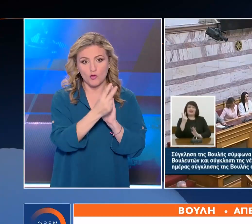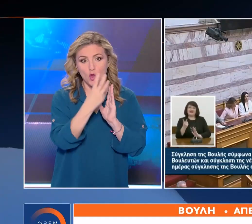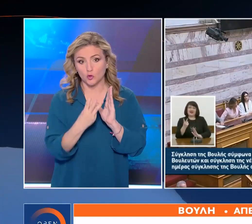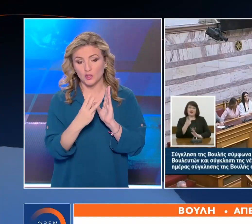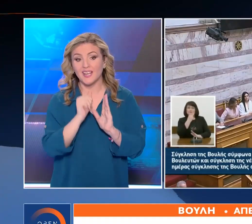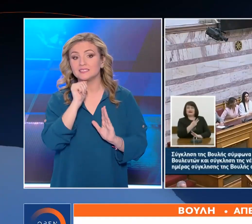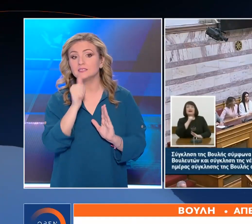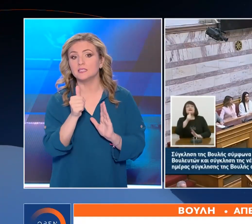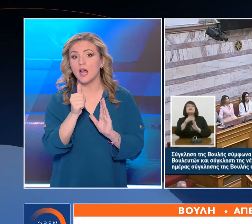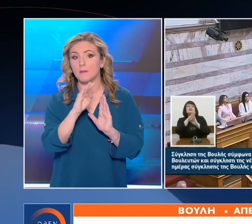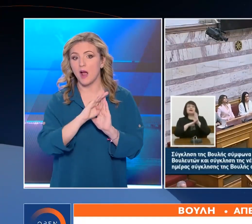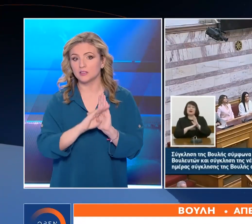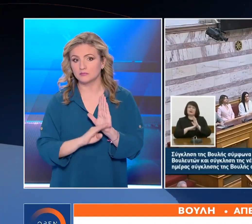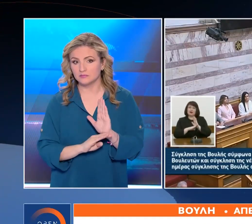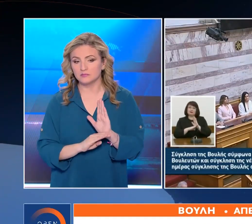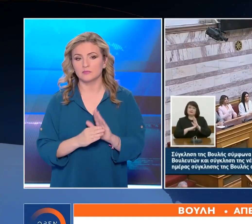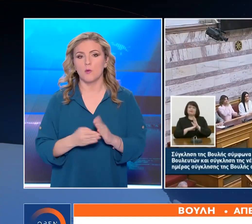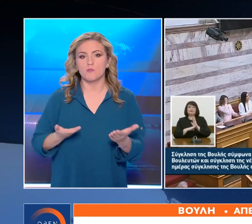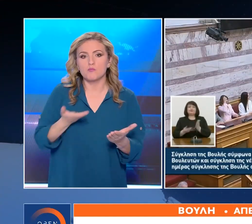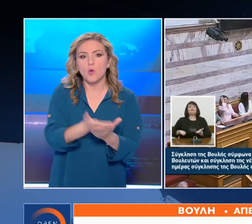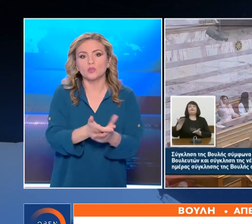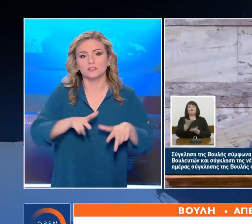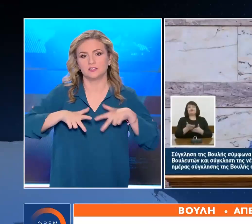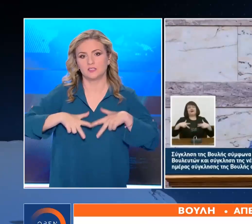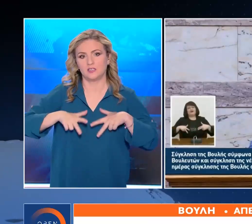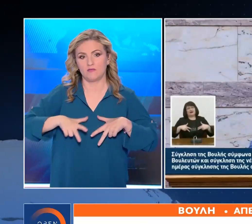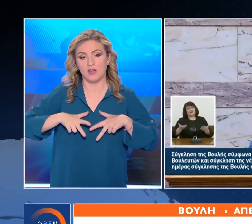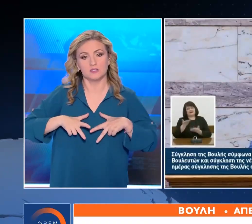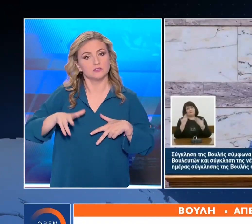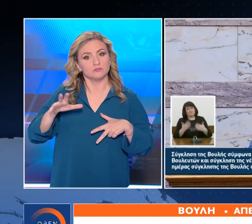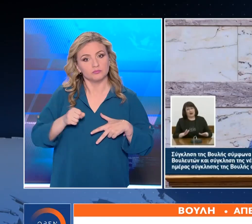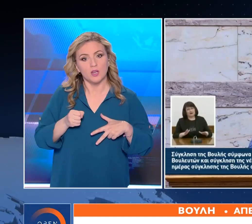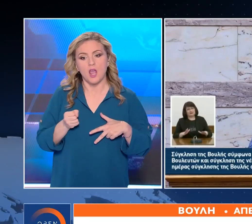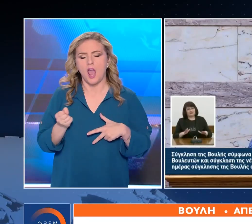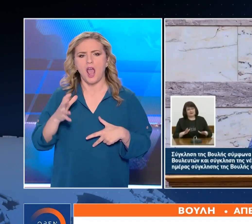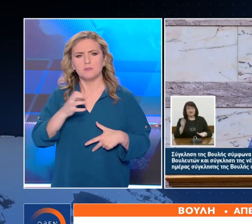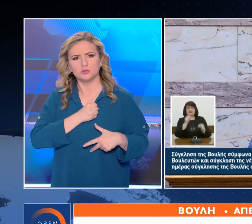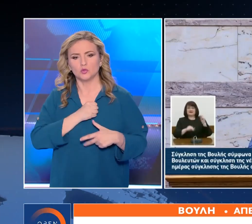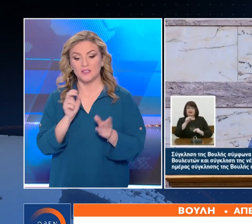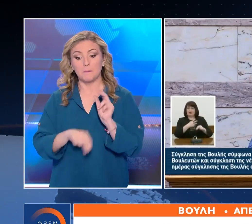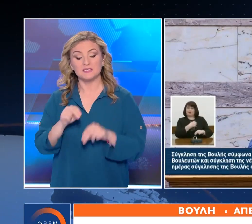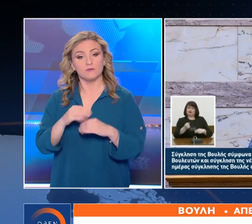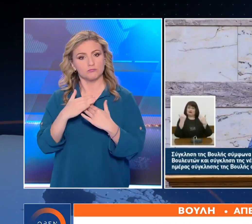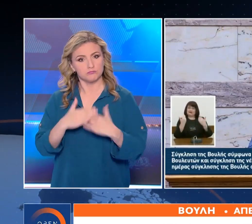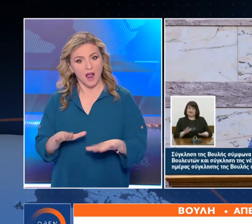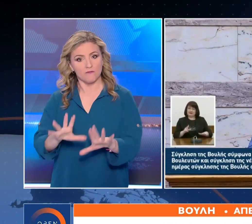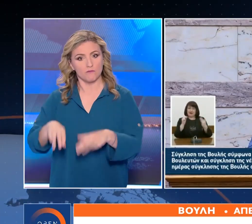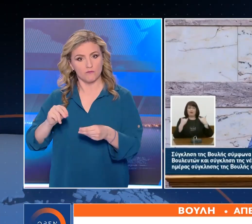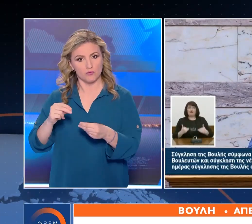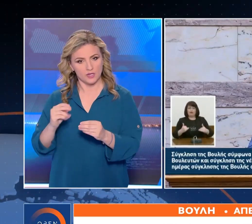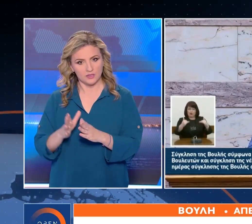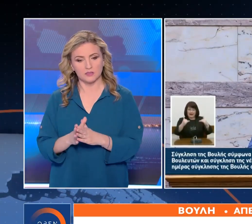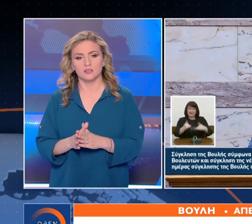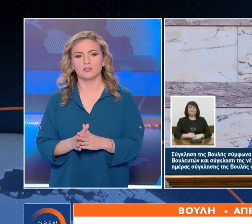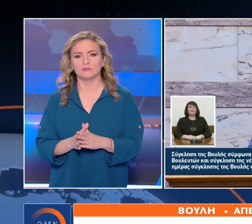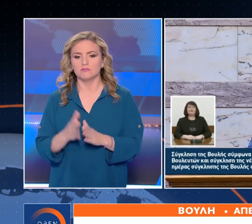του Συντάγματος, την πρόταση της κυβέρνησης που έχει λάβει ψήφο εμπιστοσύνης από τη Βουλή, η